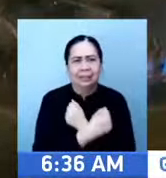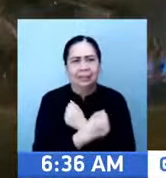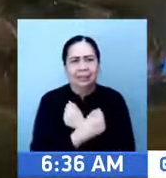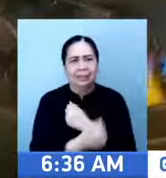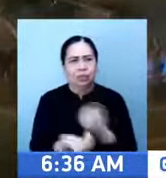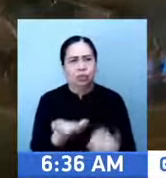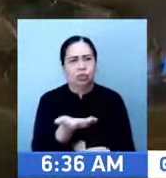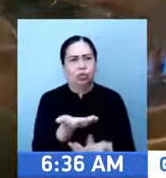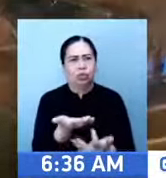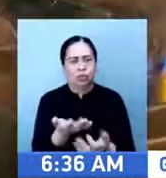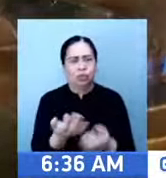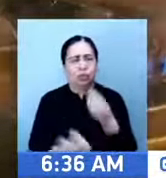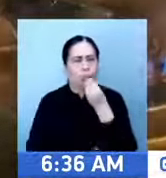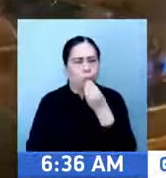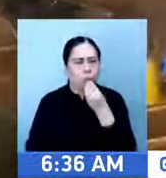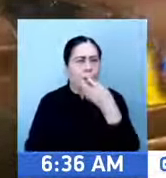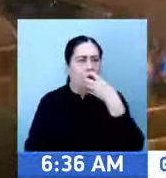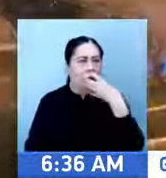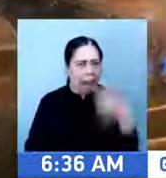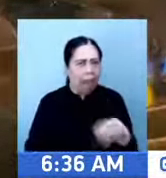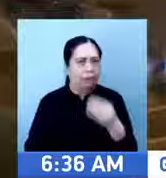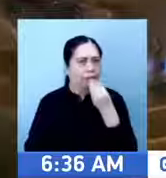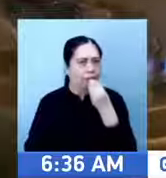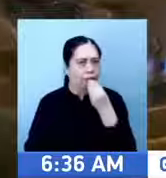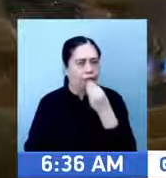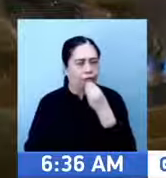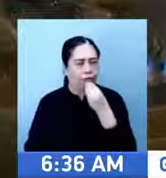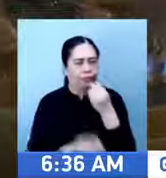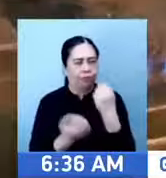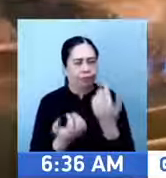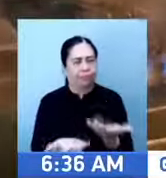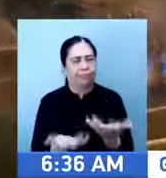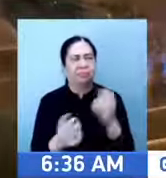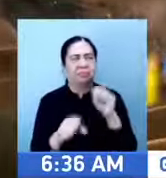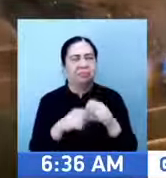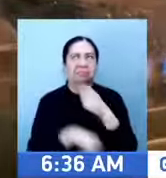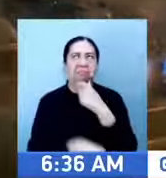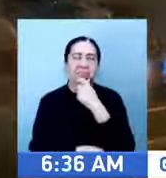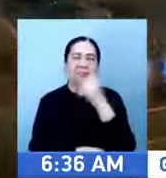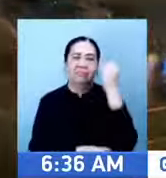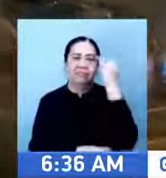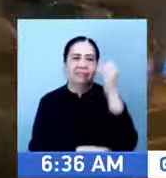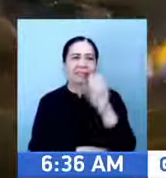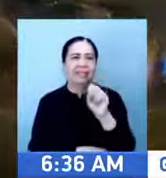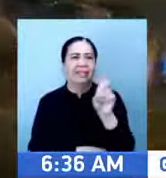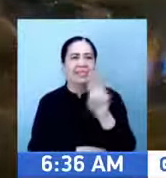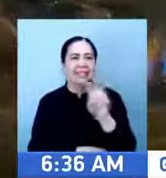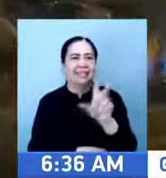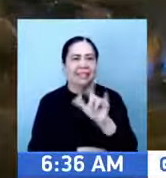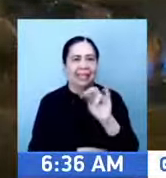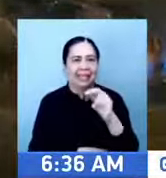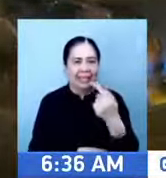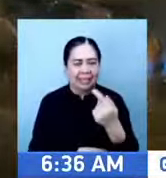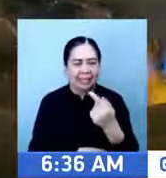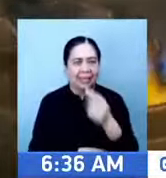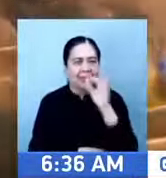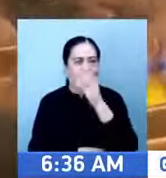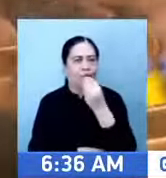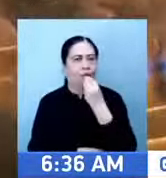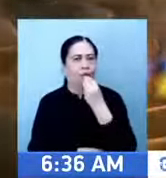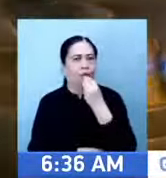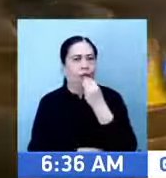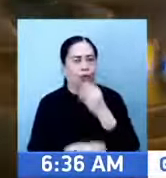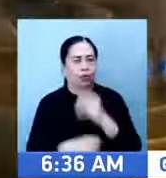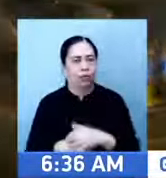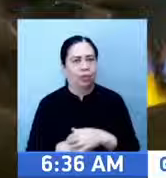Na pagkain na ihaharap sa mesa. So, naisipan namin yung sizzling na Pilipino food. Aside from the yung flavor nila, ang ganda rin